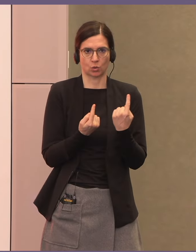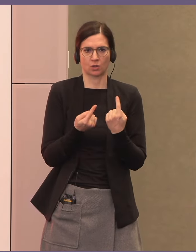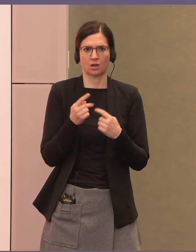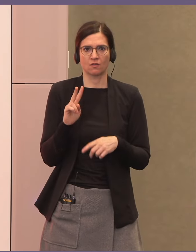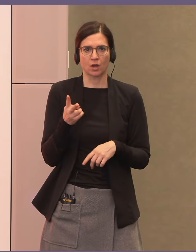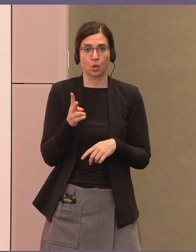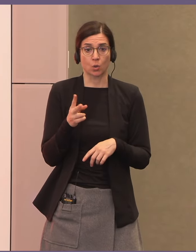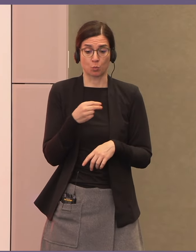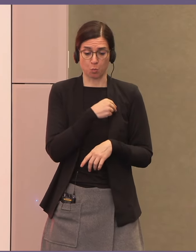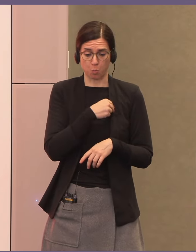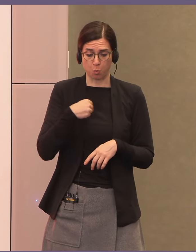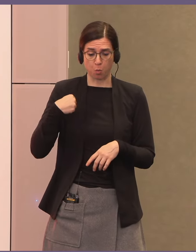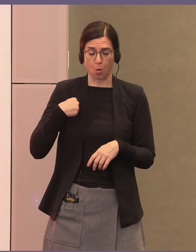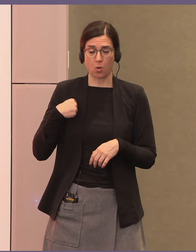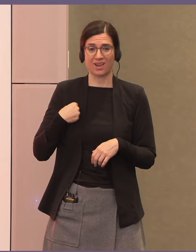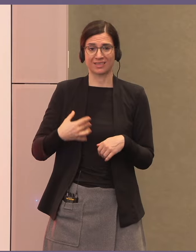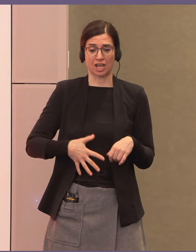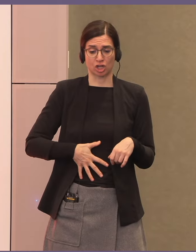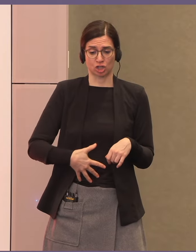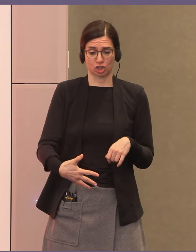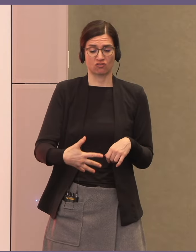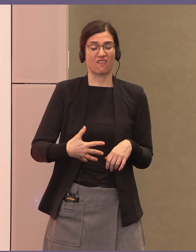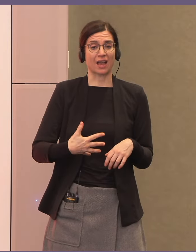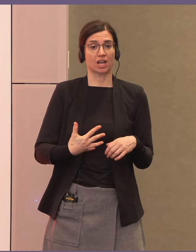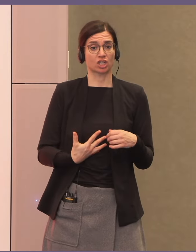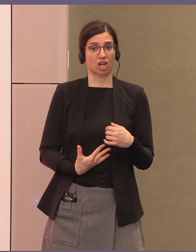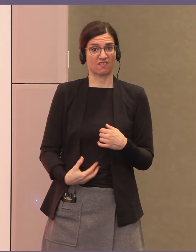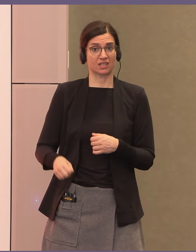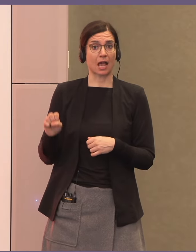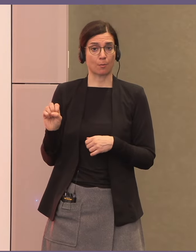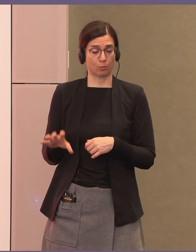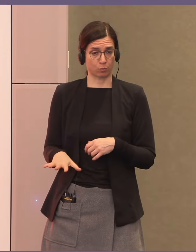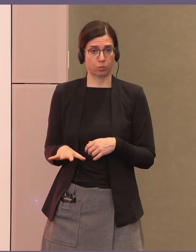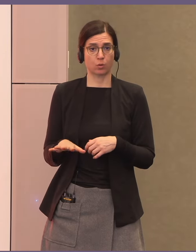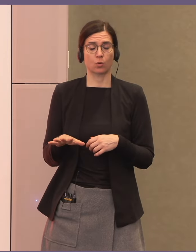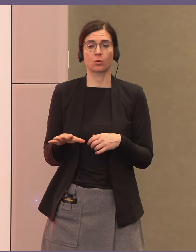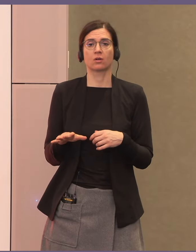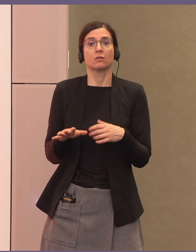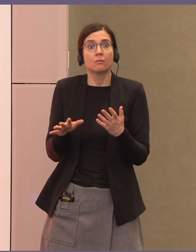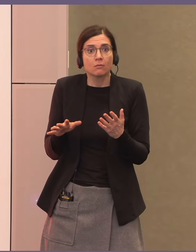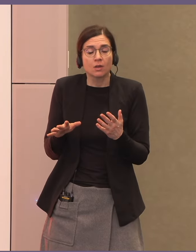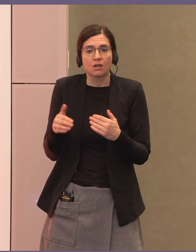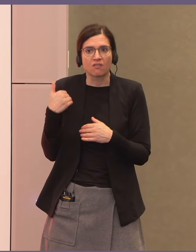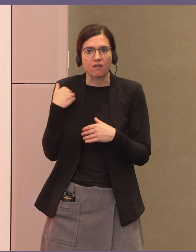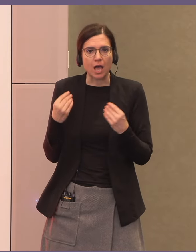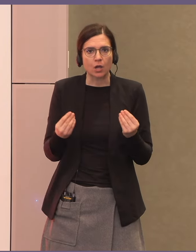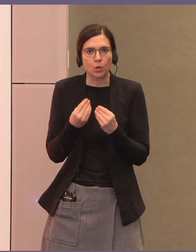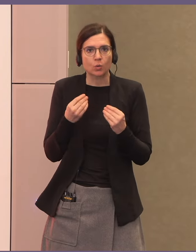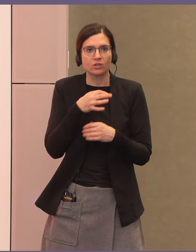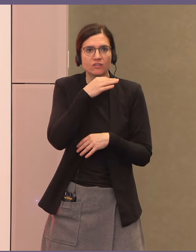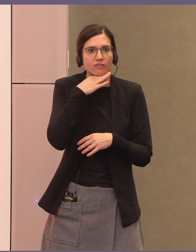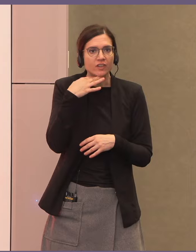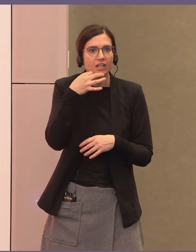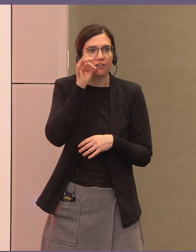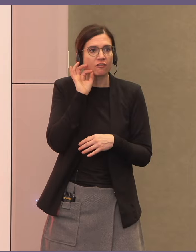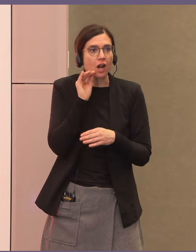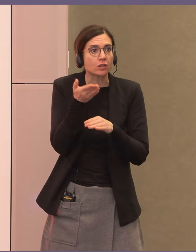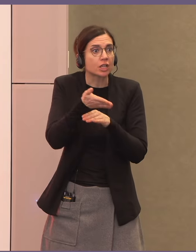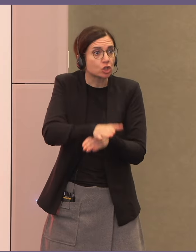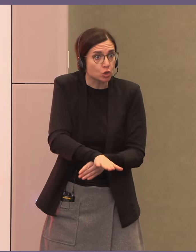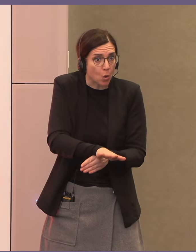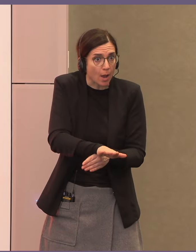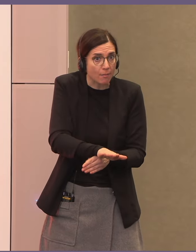wissen, dass in Polen der Schwangerschaftsabbruch dazu geführt hat, dass Frauen gestorben sind. Also hier haben wir auch in Europa ganz